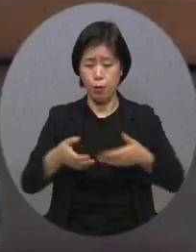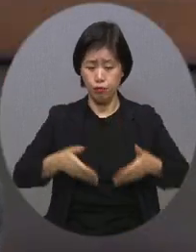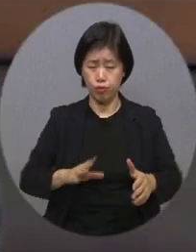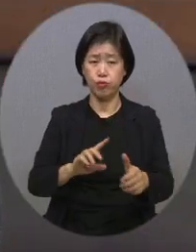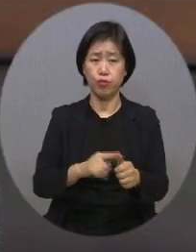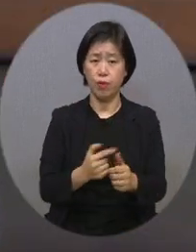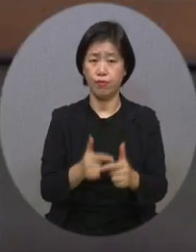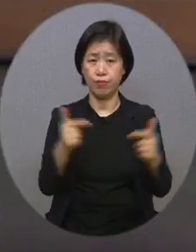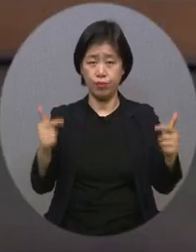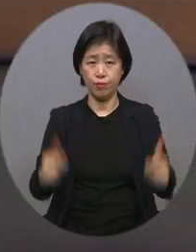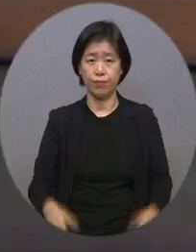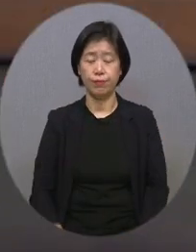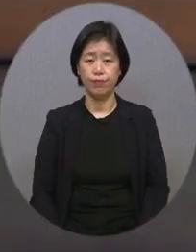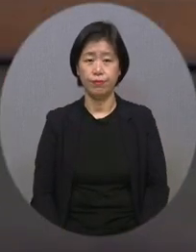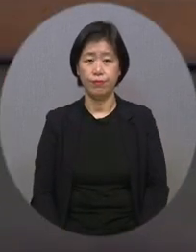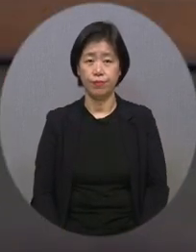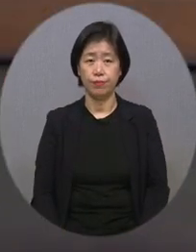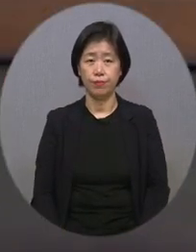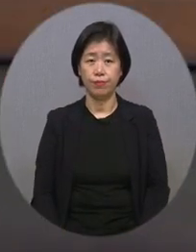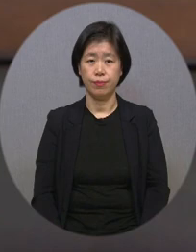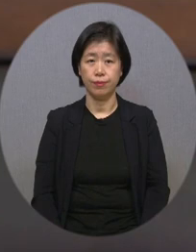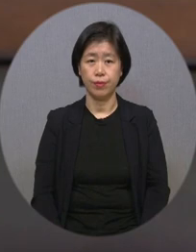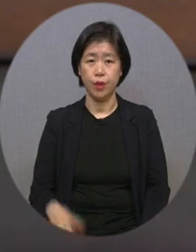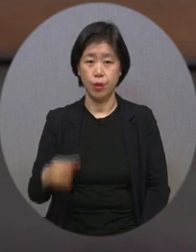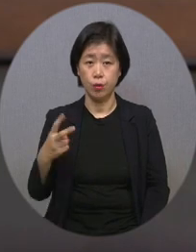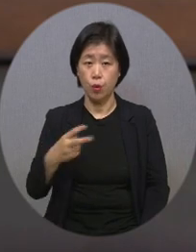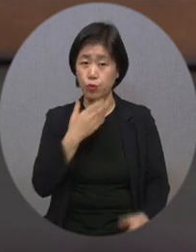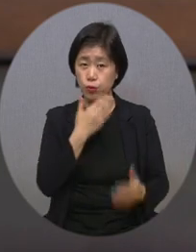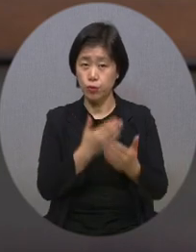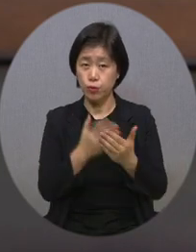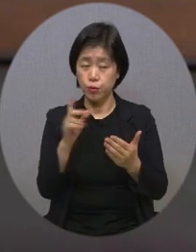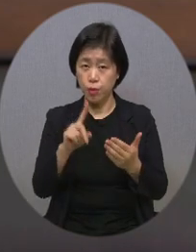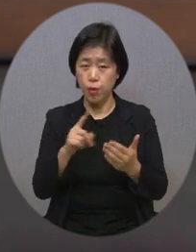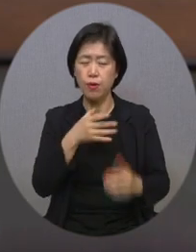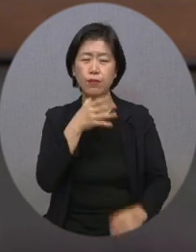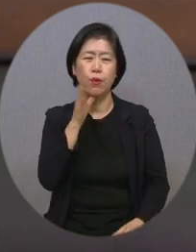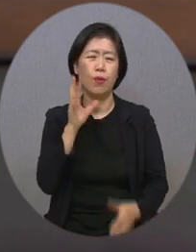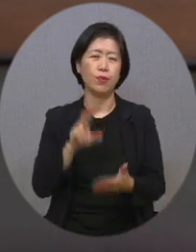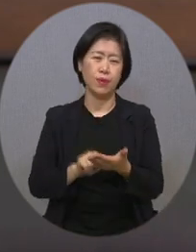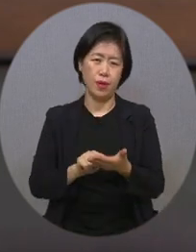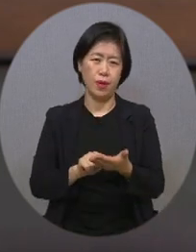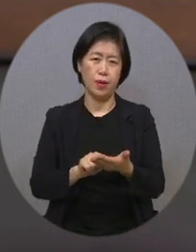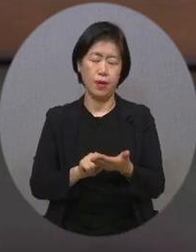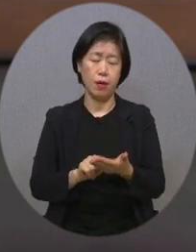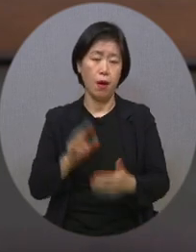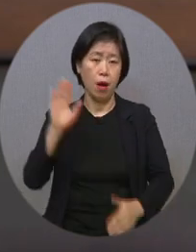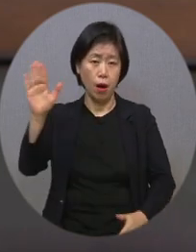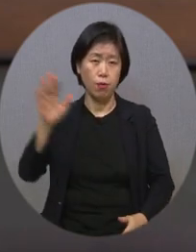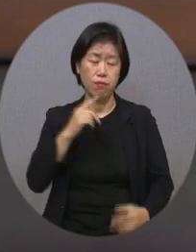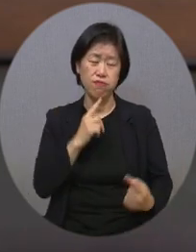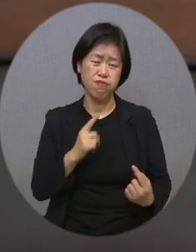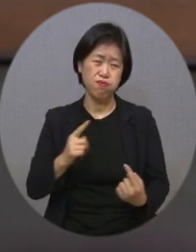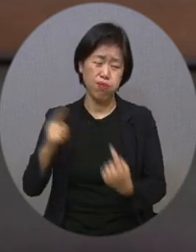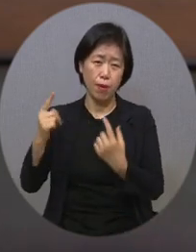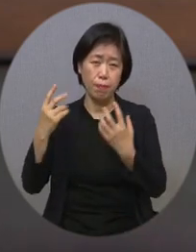가장 중요한 것이 노인 문제입니다. 우리가 이렇게 고령화 사회로 되면서 앞으로 조금